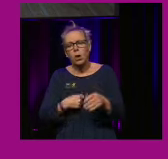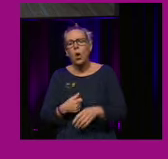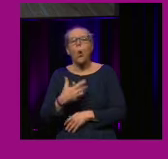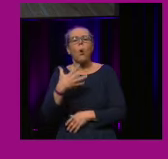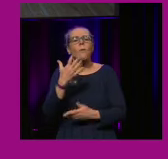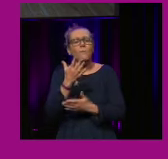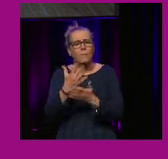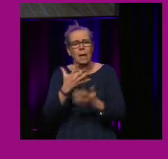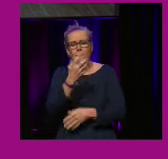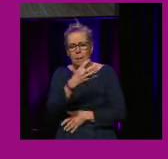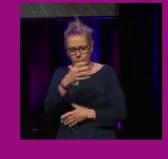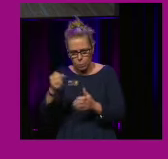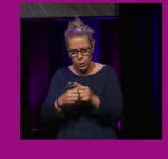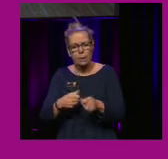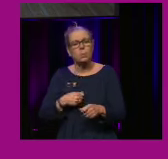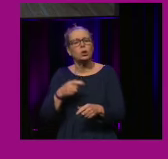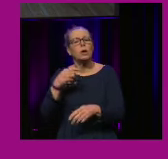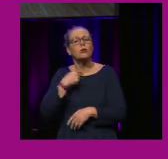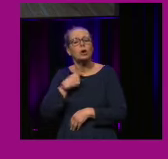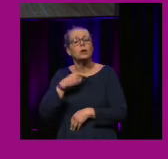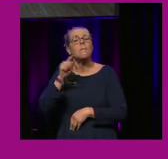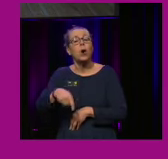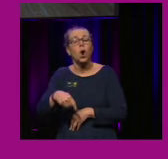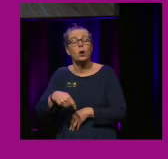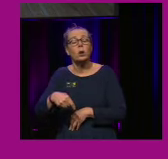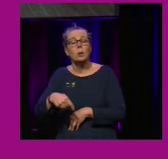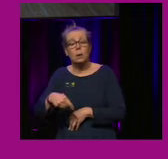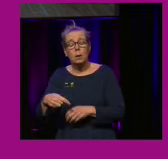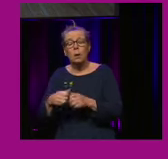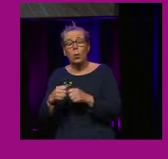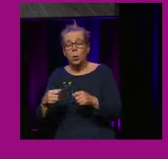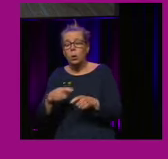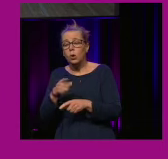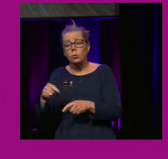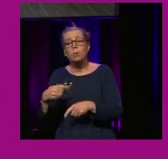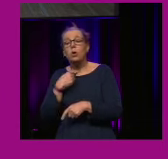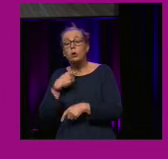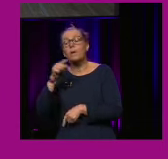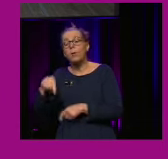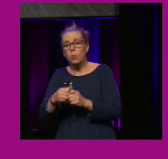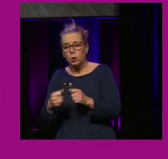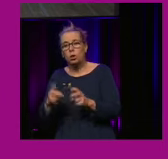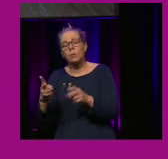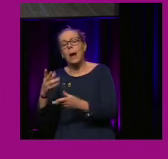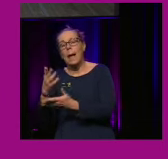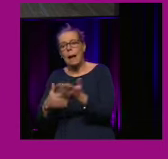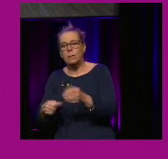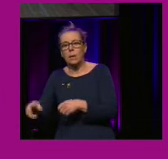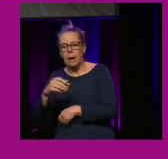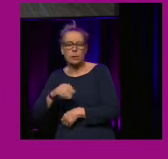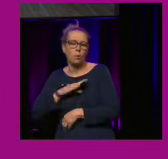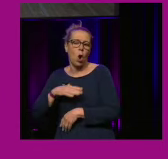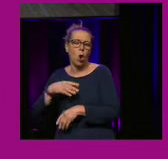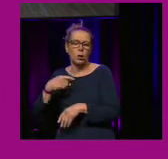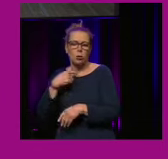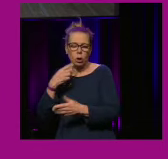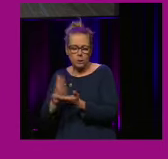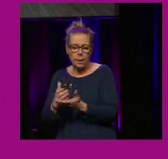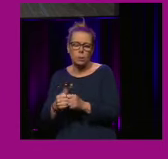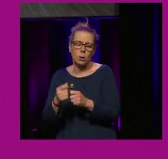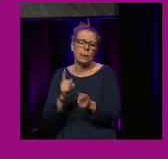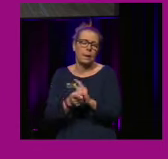grundlagsändringen, men de som röstar för måste också vara fler än hälften av de som är röstberättigade. Så då har man ju väldigt höga krav för att kunna ändra grundlagen. Det kanske är lite för mycket.